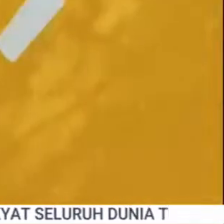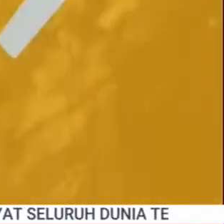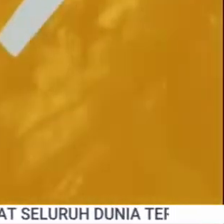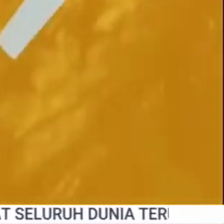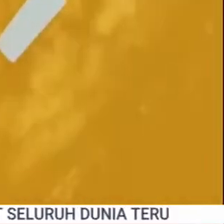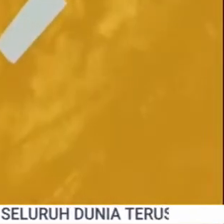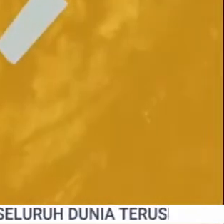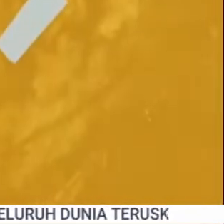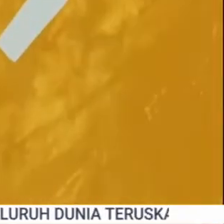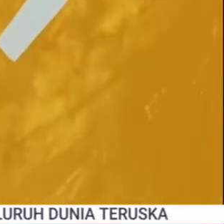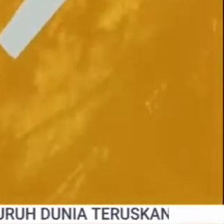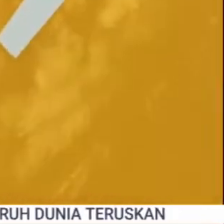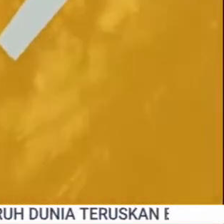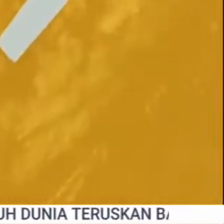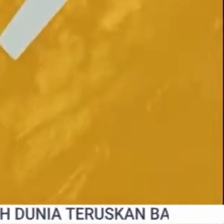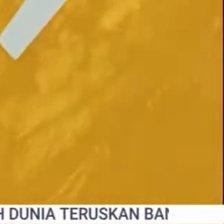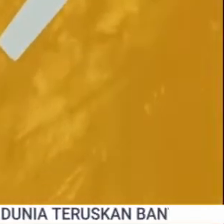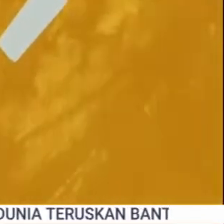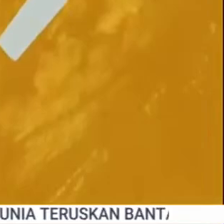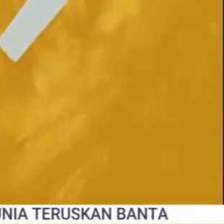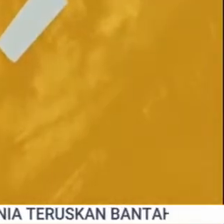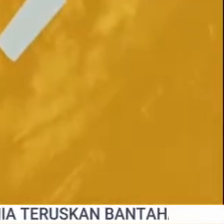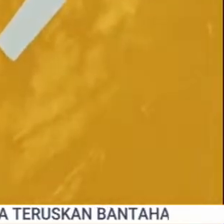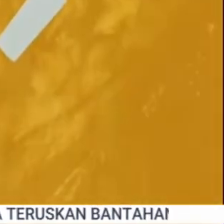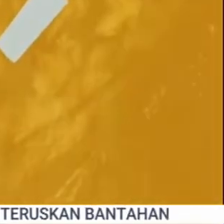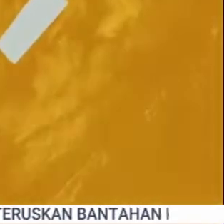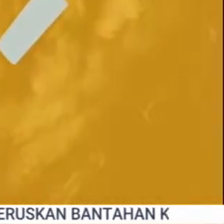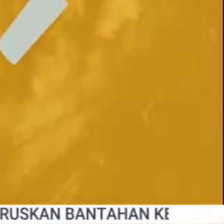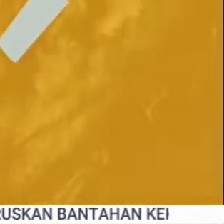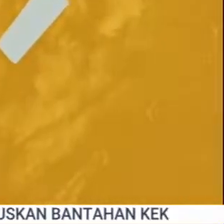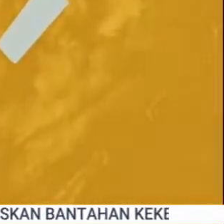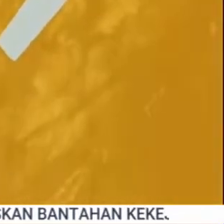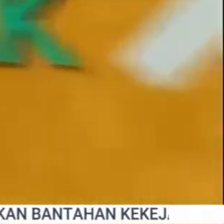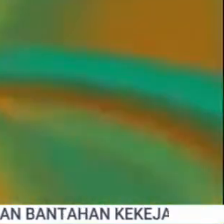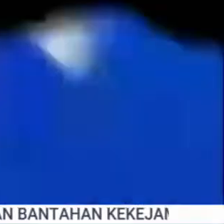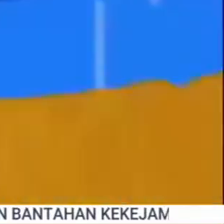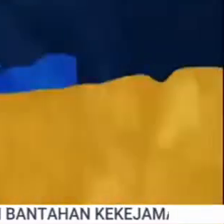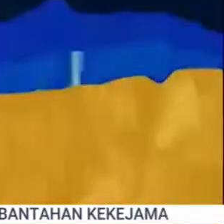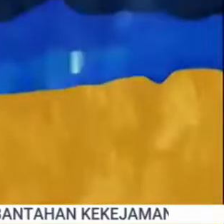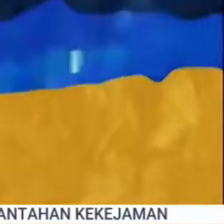Kejohanan Hoki DNB Peloton Abdul Razak 2023